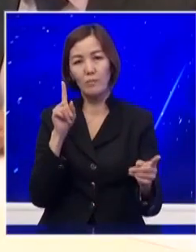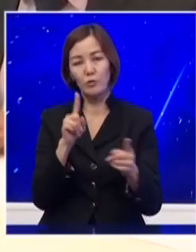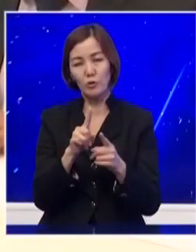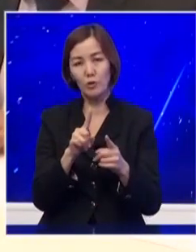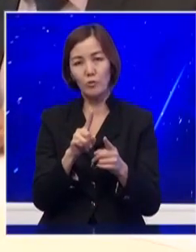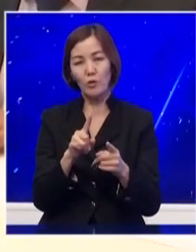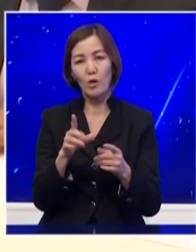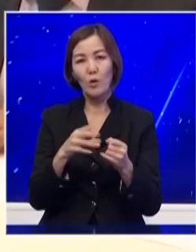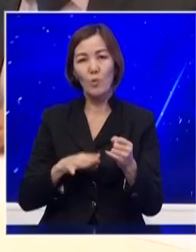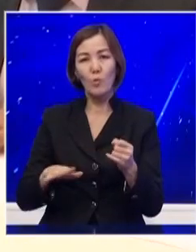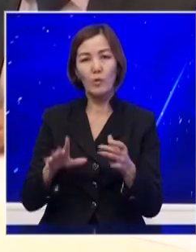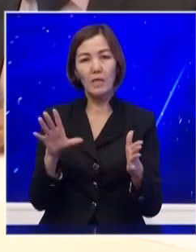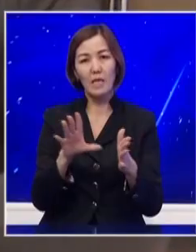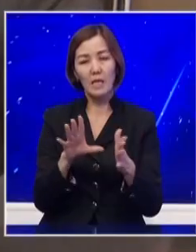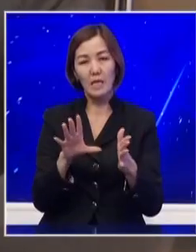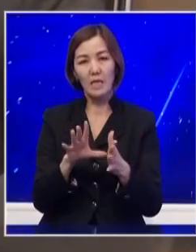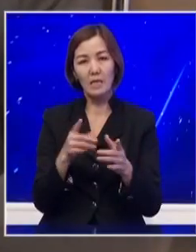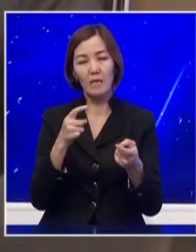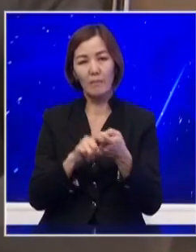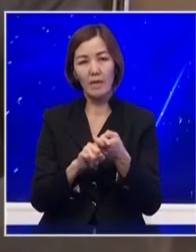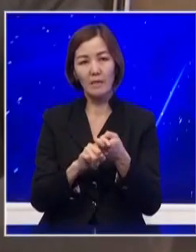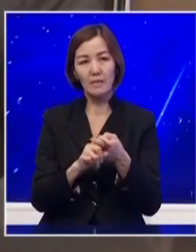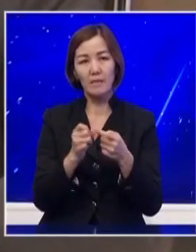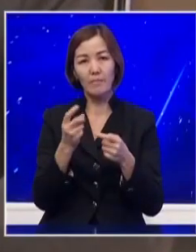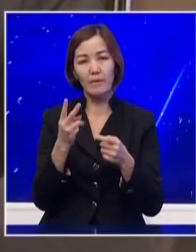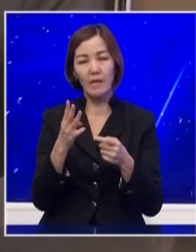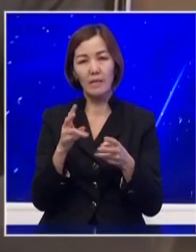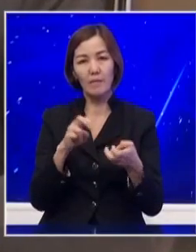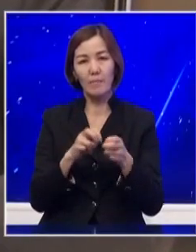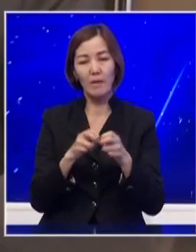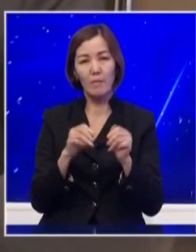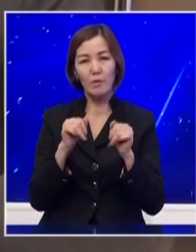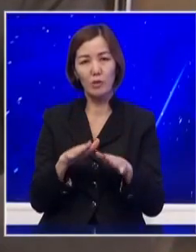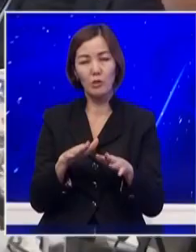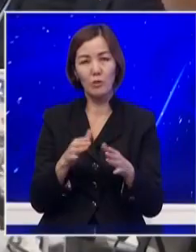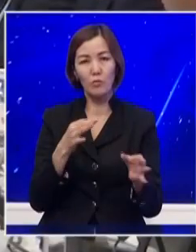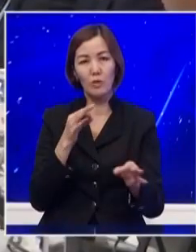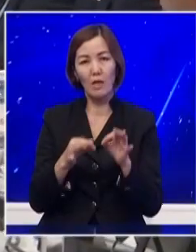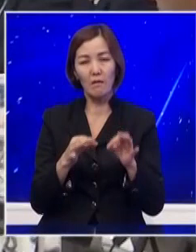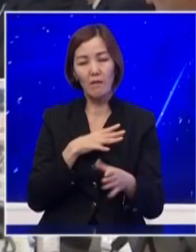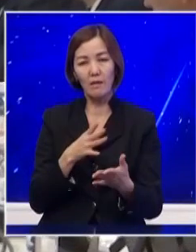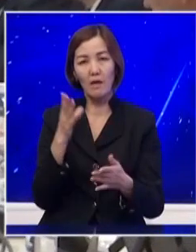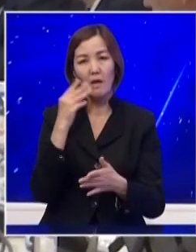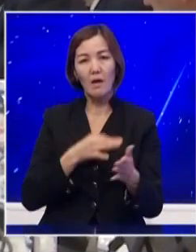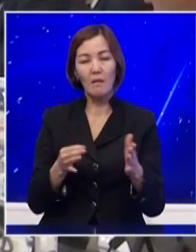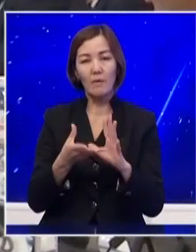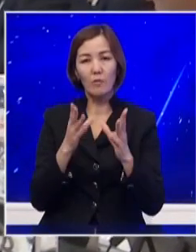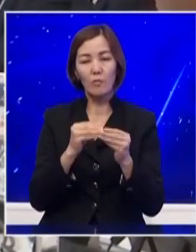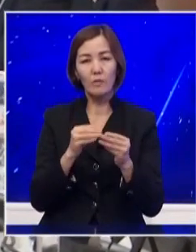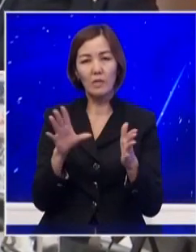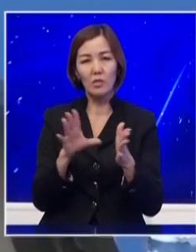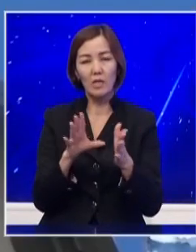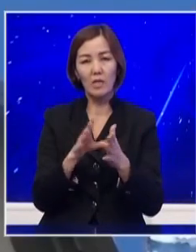жүздесуде өңірдегі энергетика көздеріне байланысты бірқатар түйткілдердің шешілу жолдарын талқылады. Алматы облысында жарық пен